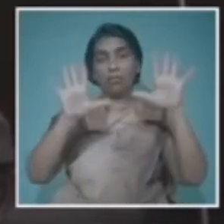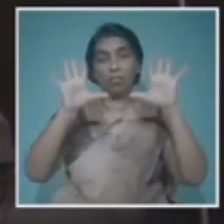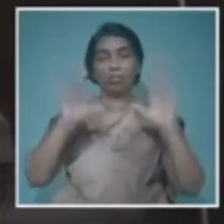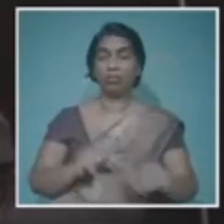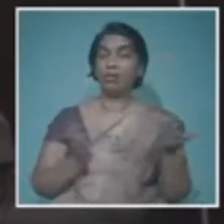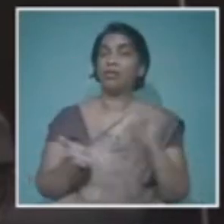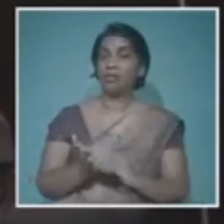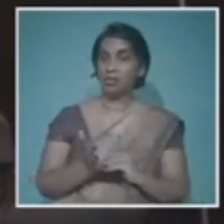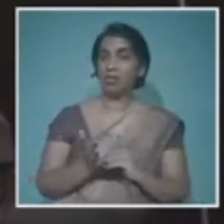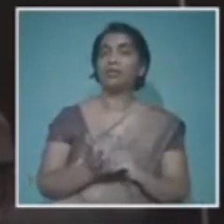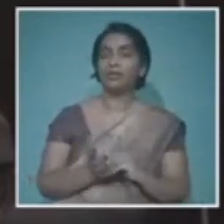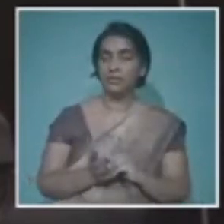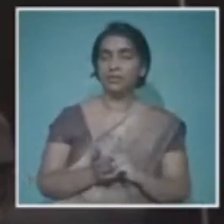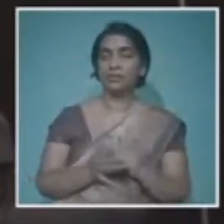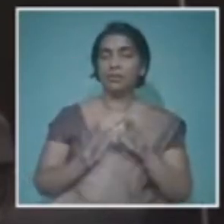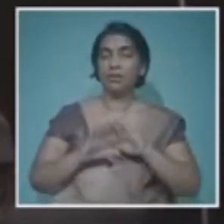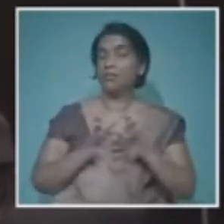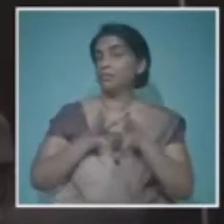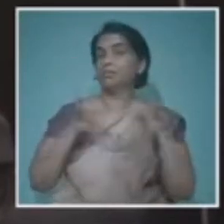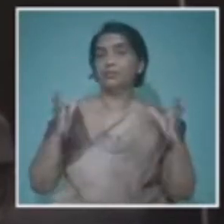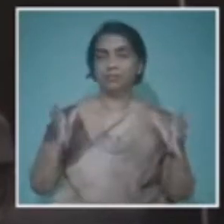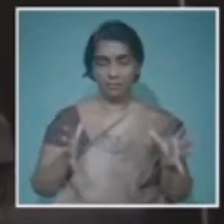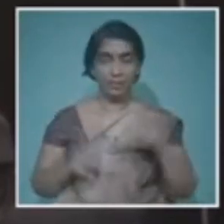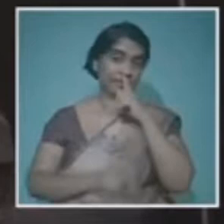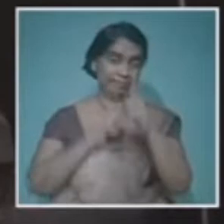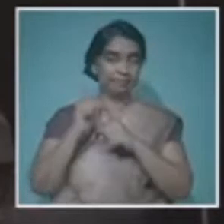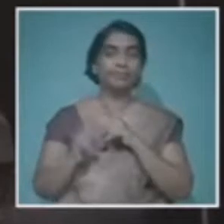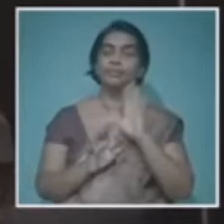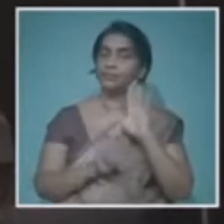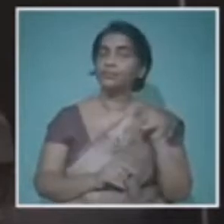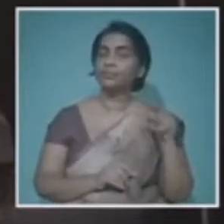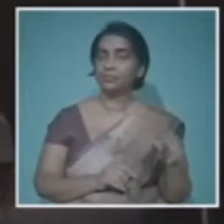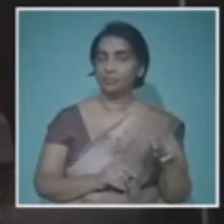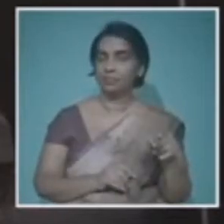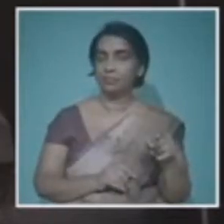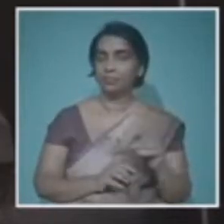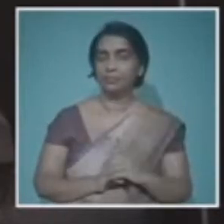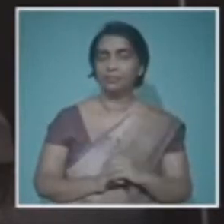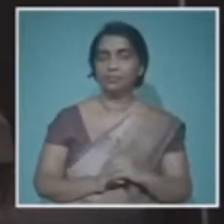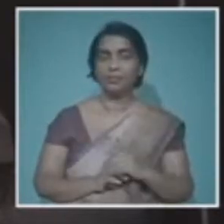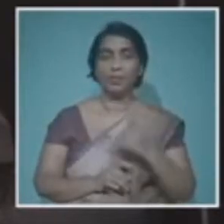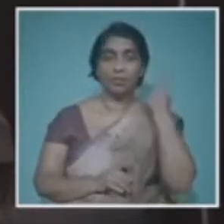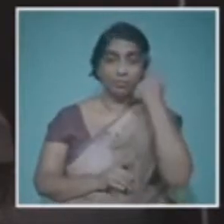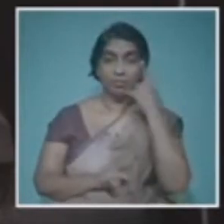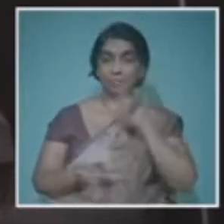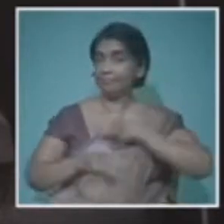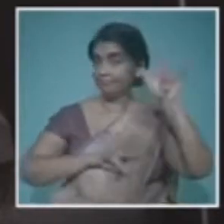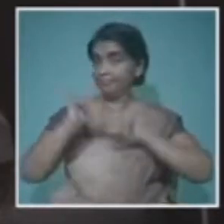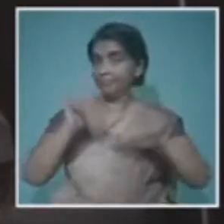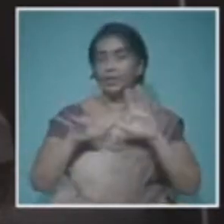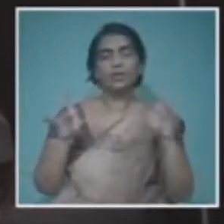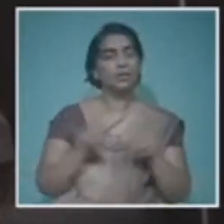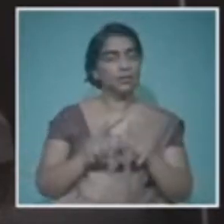තව මේක ප්‍රමාණය වැඩි කලා කියලා. එතකොට දැන් බුද්ධි ගලනය කියන කාරණයක් එක